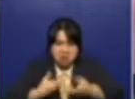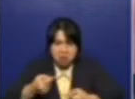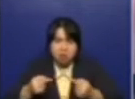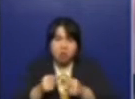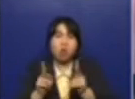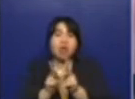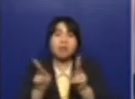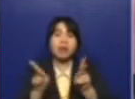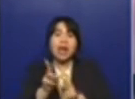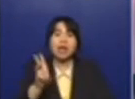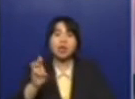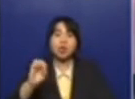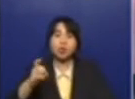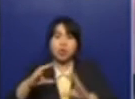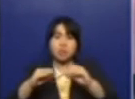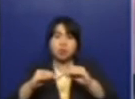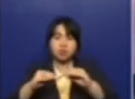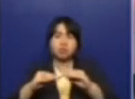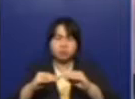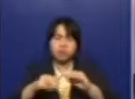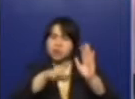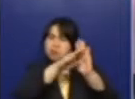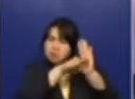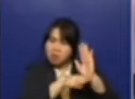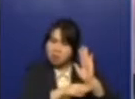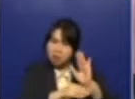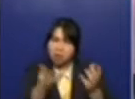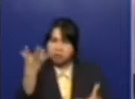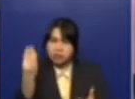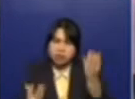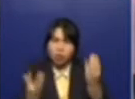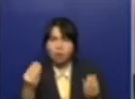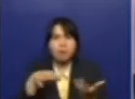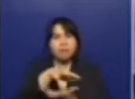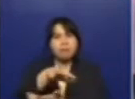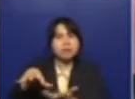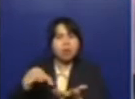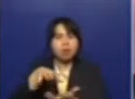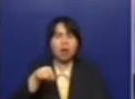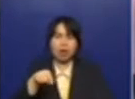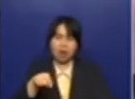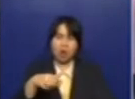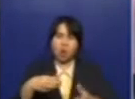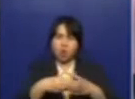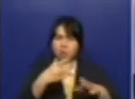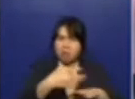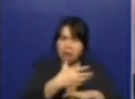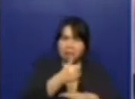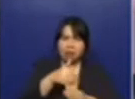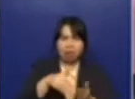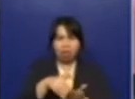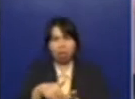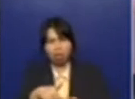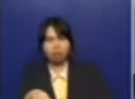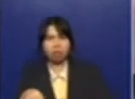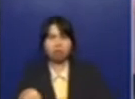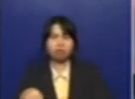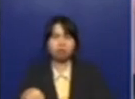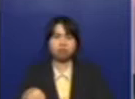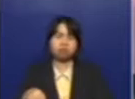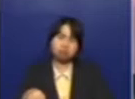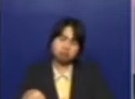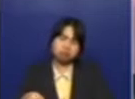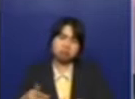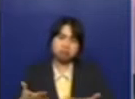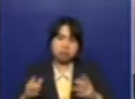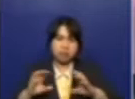ามัญระบบเลือกตั้งแบบสัดส่วนผสมทำให้พรรคการเมืองมีความอ่อนแอ